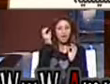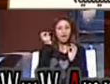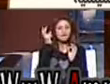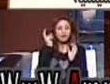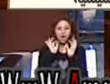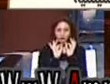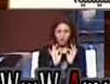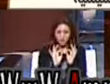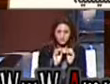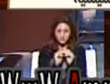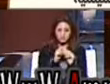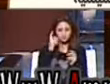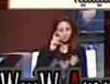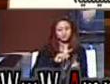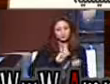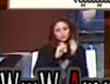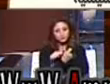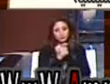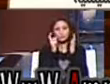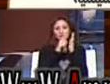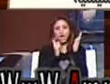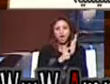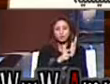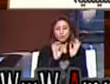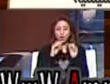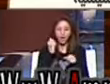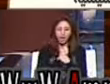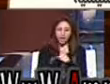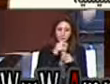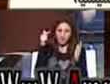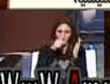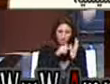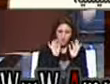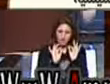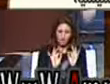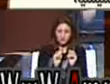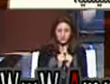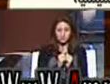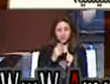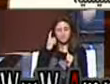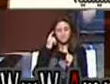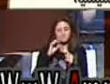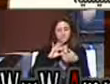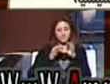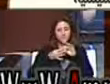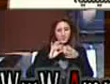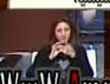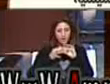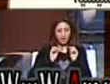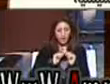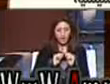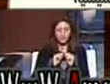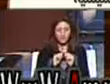قوانين بشكل منتظم. والصورة الوحيدة اللي كان ممكن نعمل من خلالها هي ان احنا نكون جمعية غير هادفة